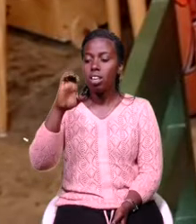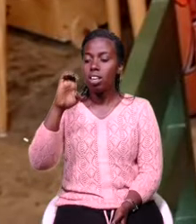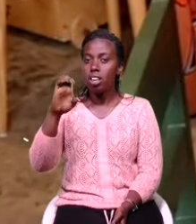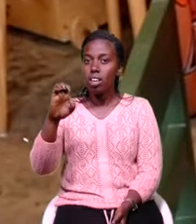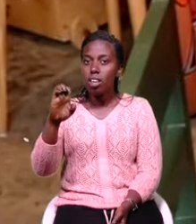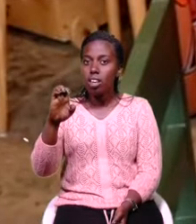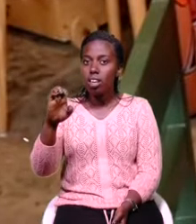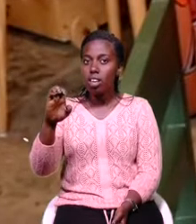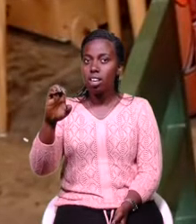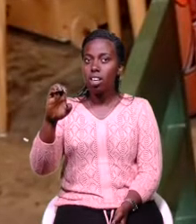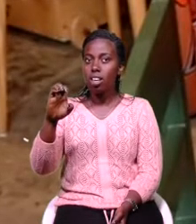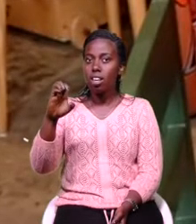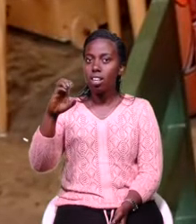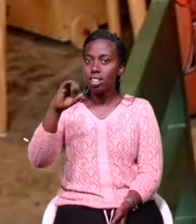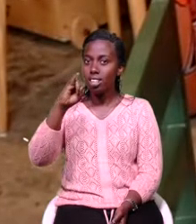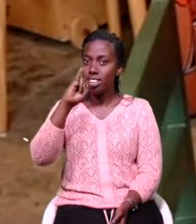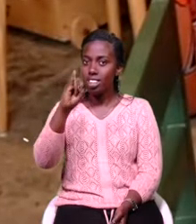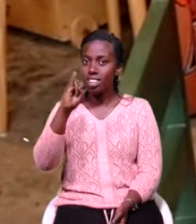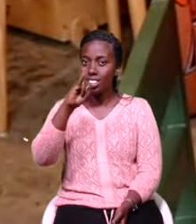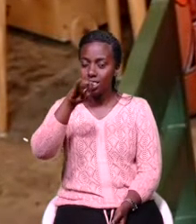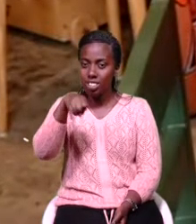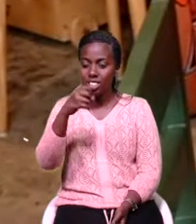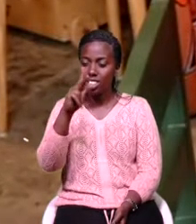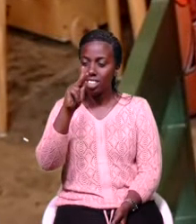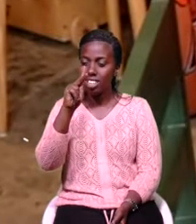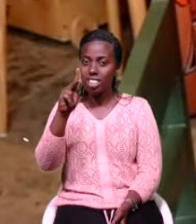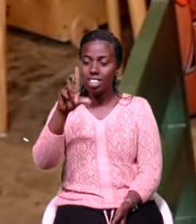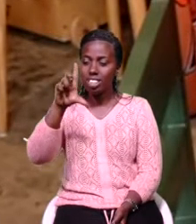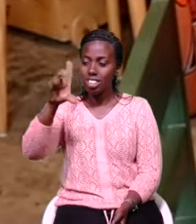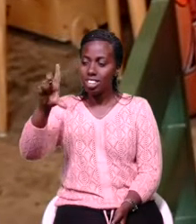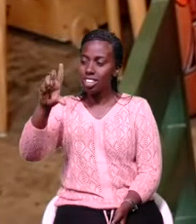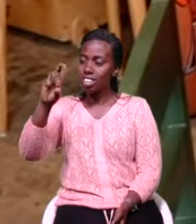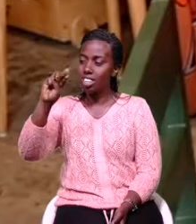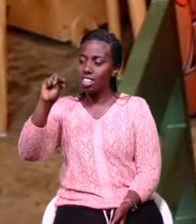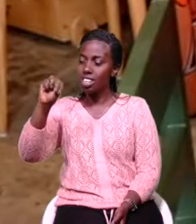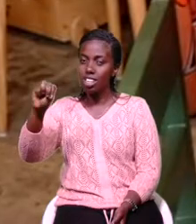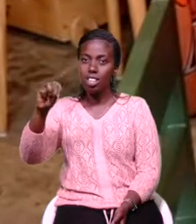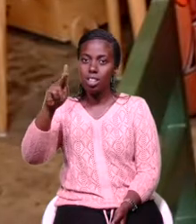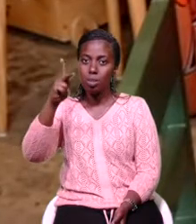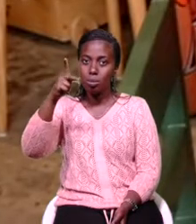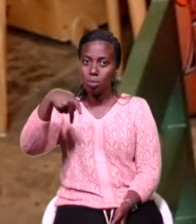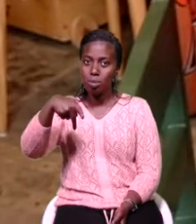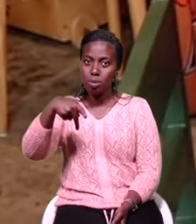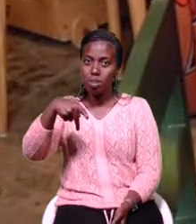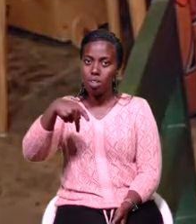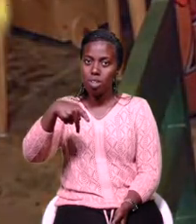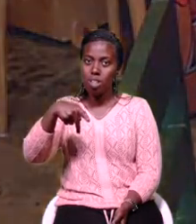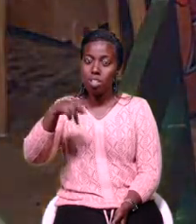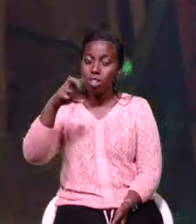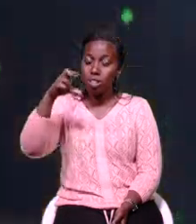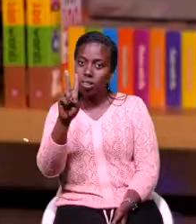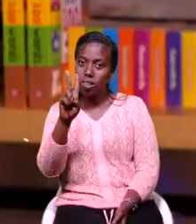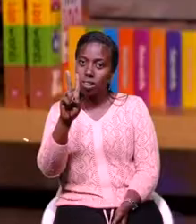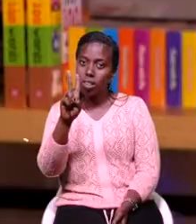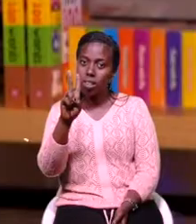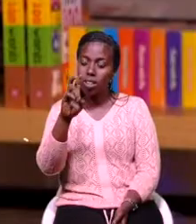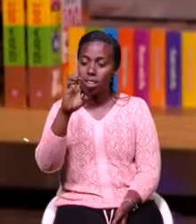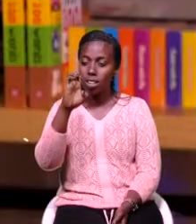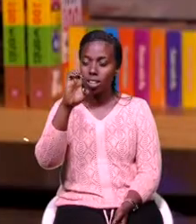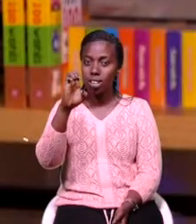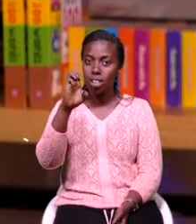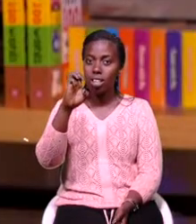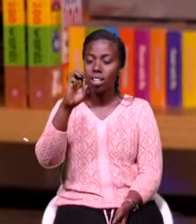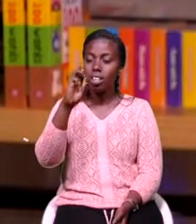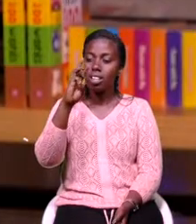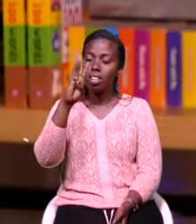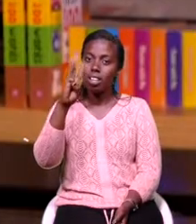J K L M N O P Q R S T U, V.